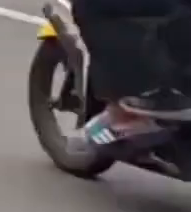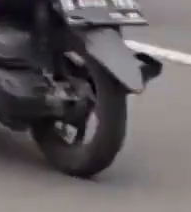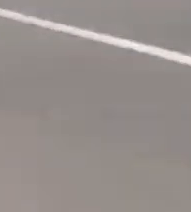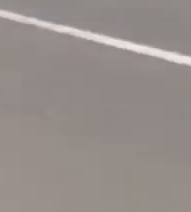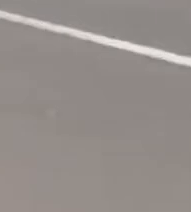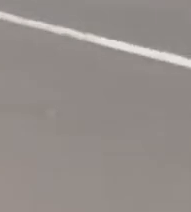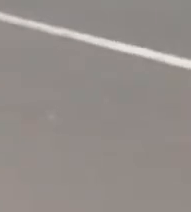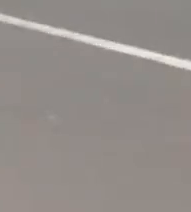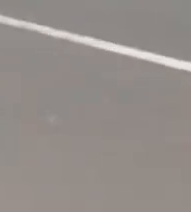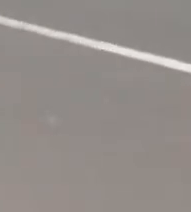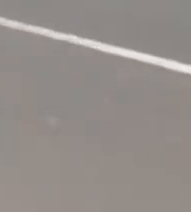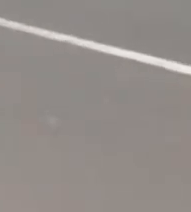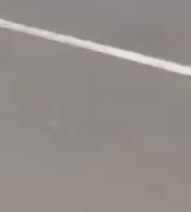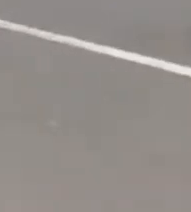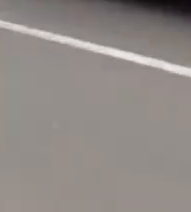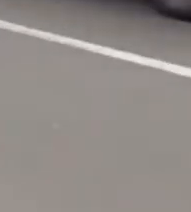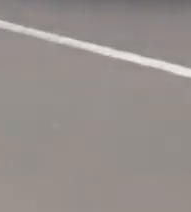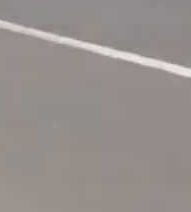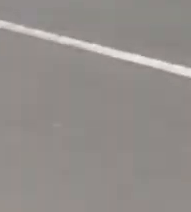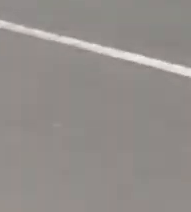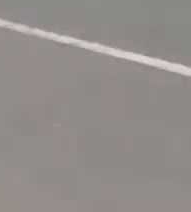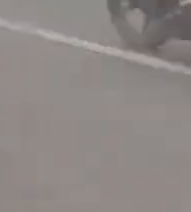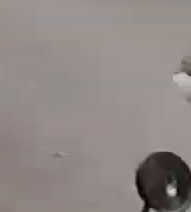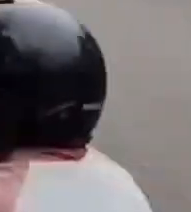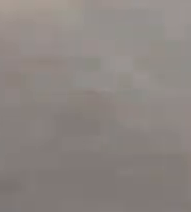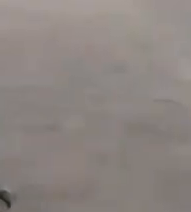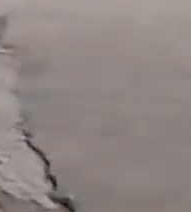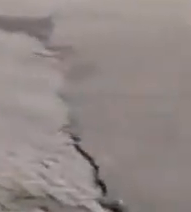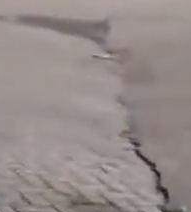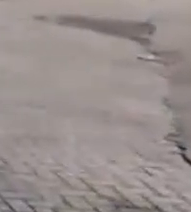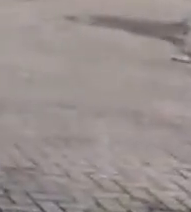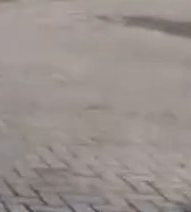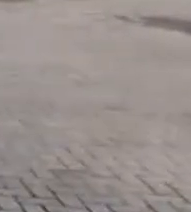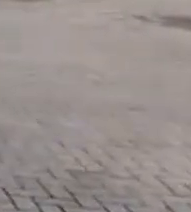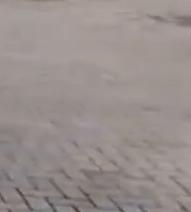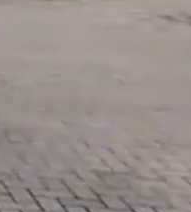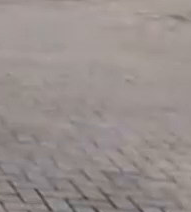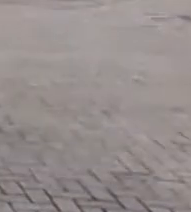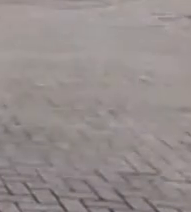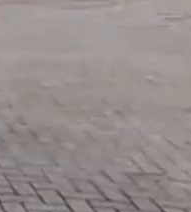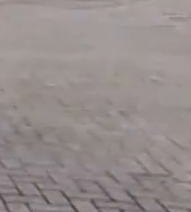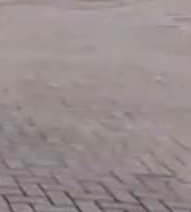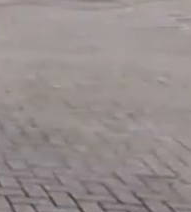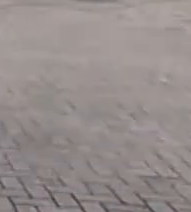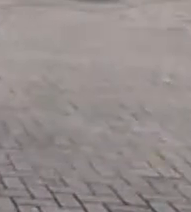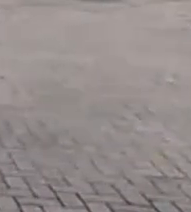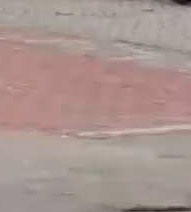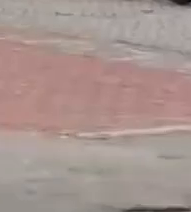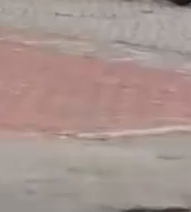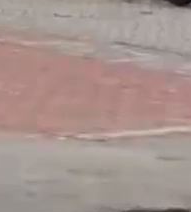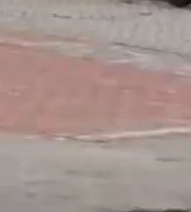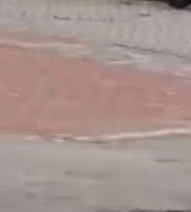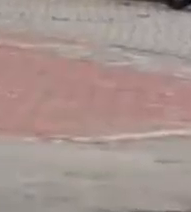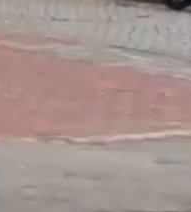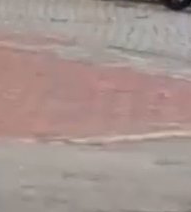Di lokasi ini, BN, anak kelas 3 SDN Pulau Gadung 11 Jakarta Timur, menjadi korban percobaan penculikan saat BN berangkat ke